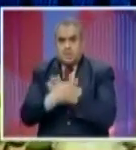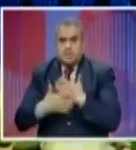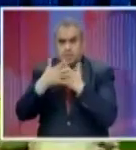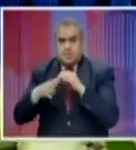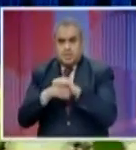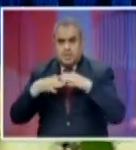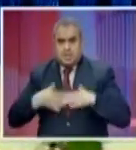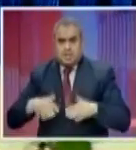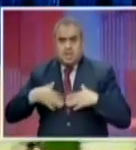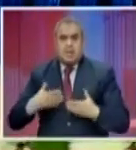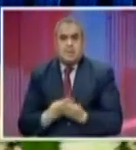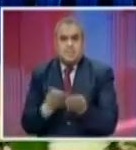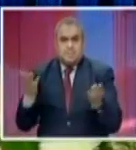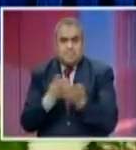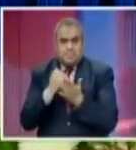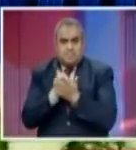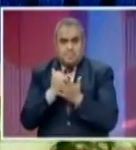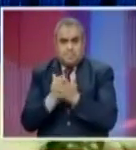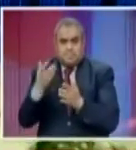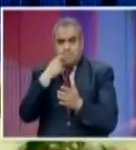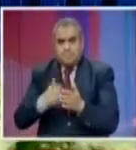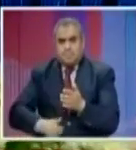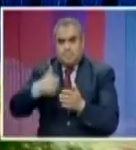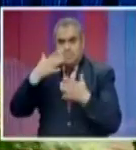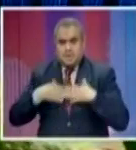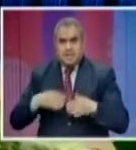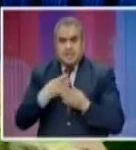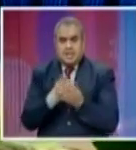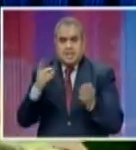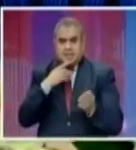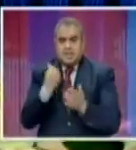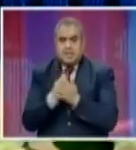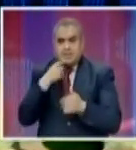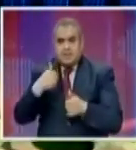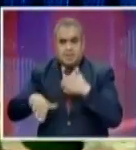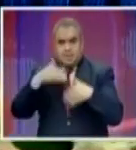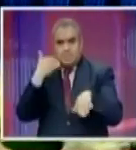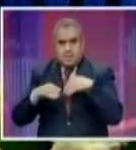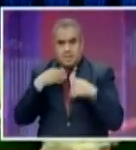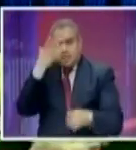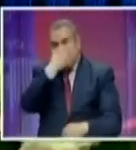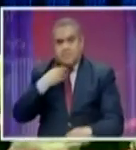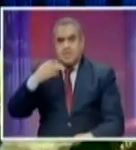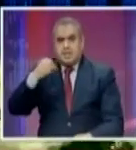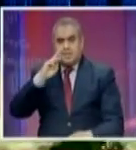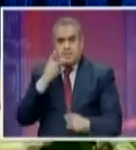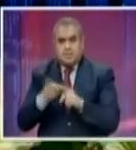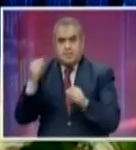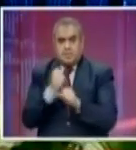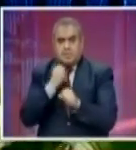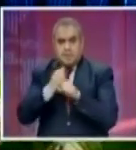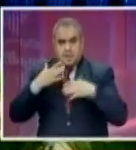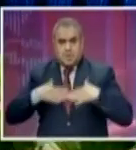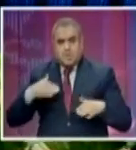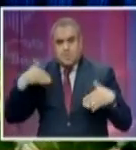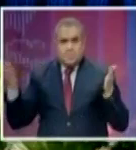شركات الملابس، علشان يكون هو وزميله محمود أول عارضي أزياء من متحدي متلازمة داون، والآن بيعمل كعارض